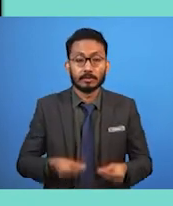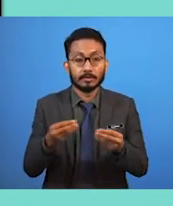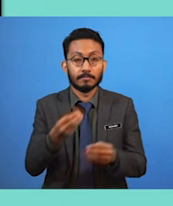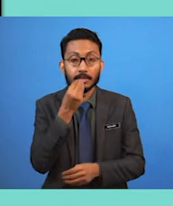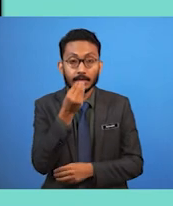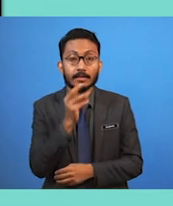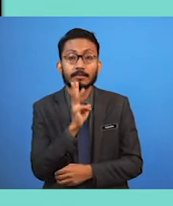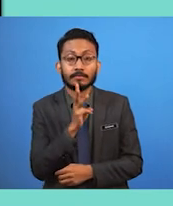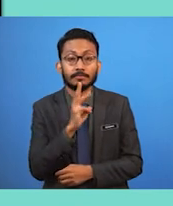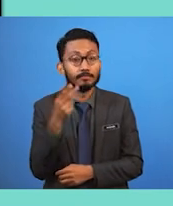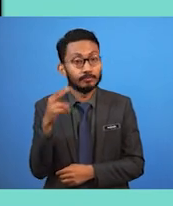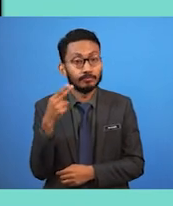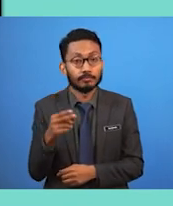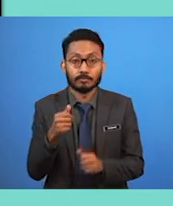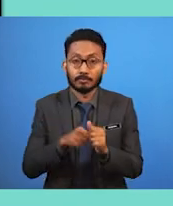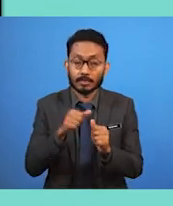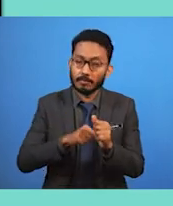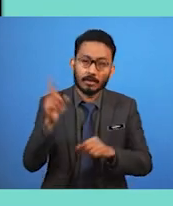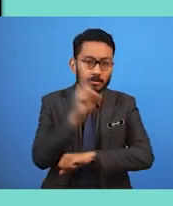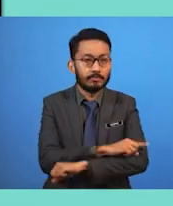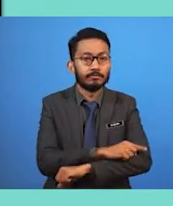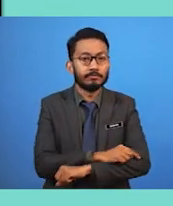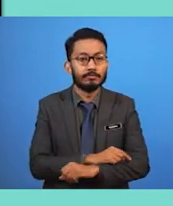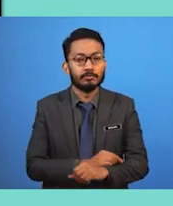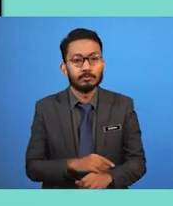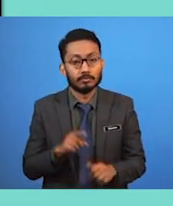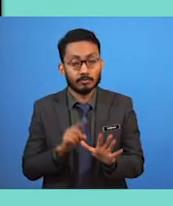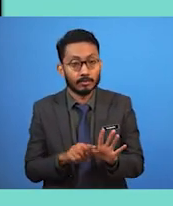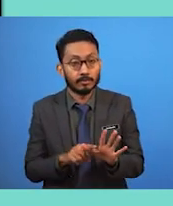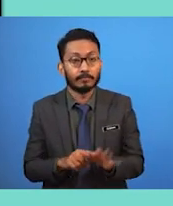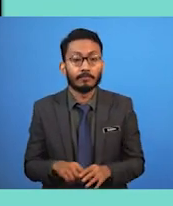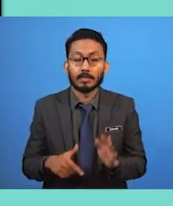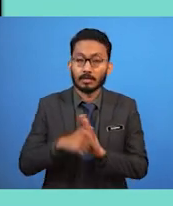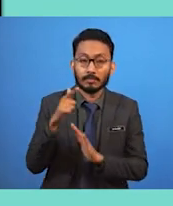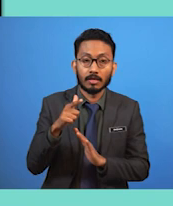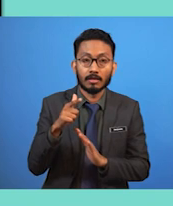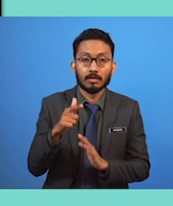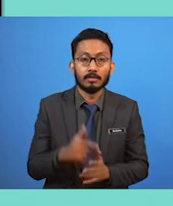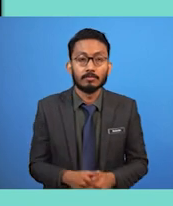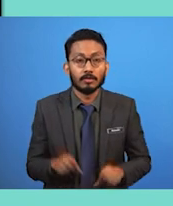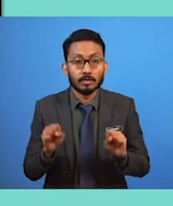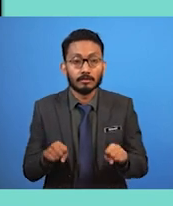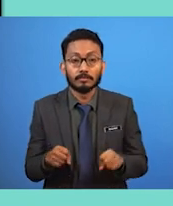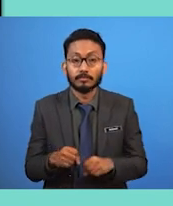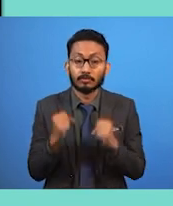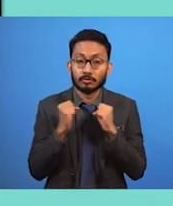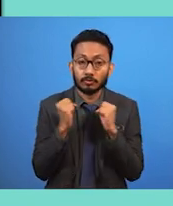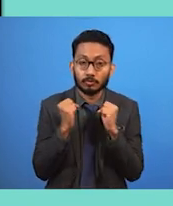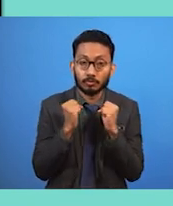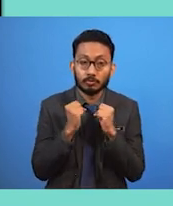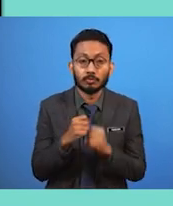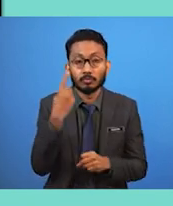air hijau setiap hari. Dan yang kelima, lebihan tuaian tersebut juga boleh disejuk beku